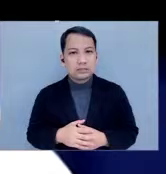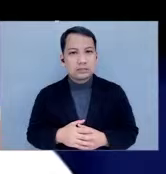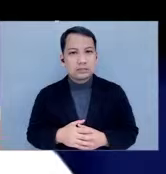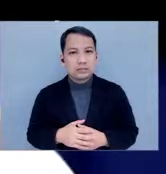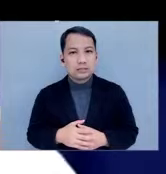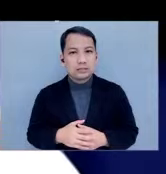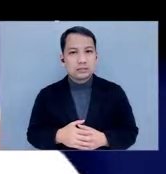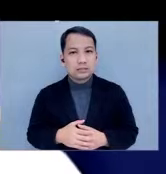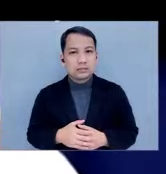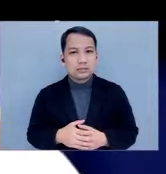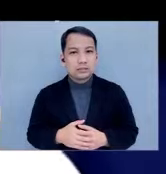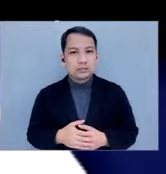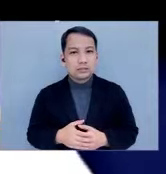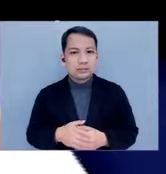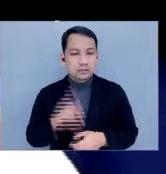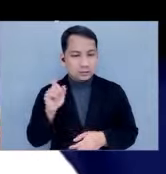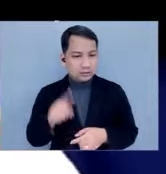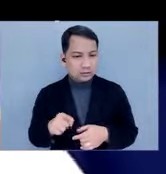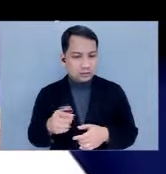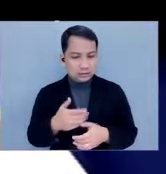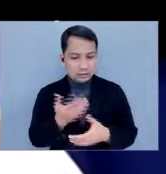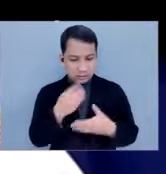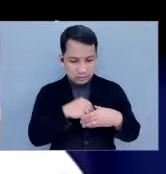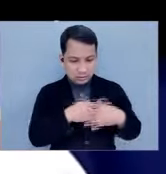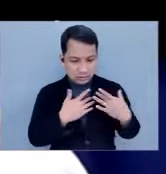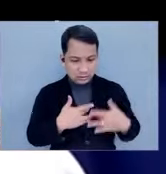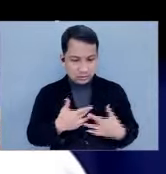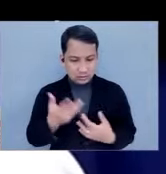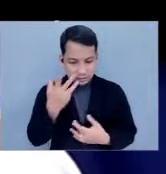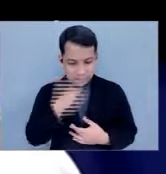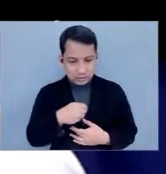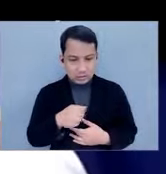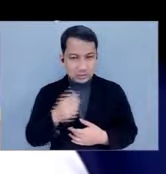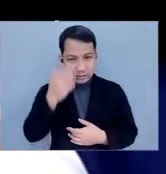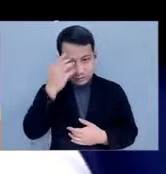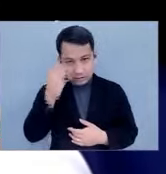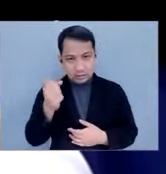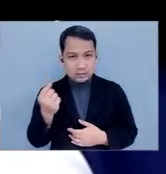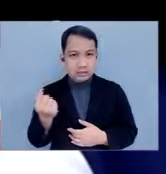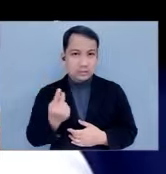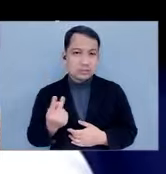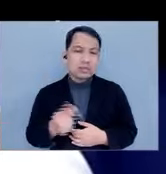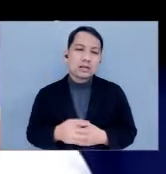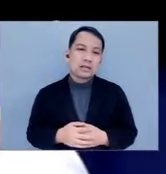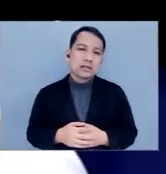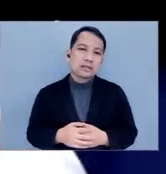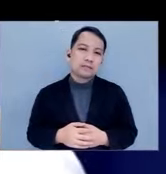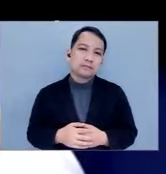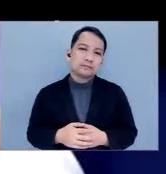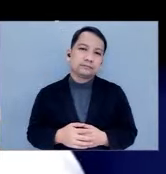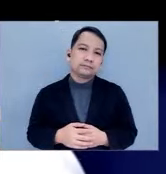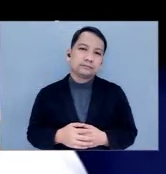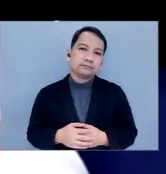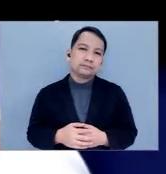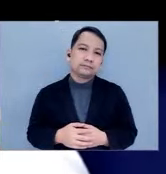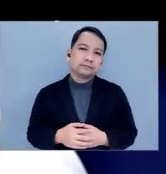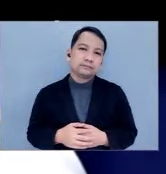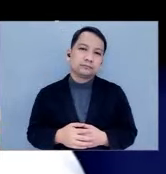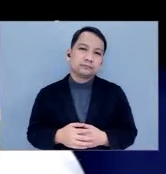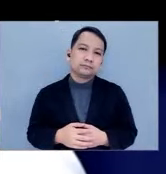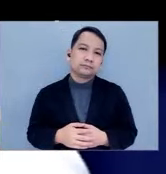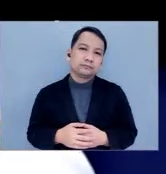You know, hindi mawawala sa puso ko ang magaganda nating memories at ating